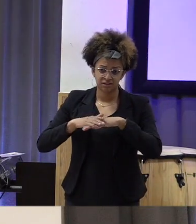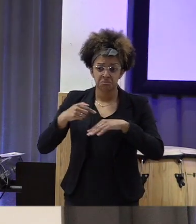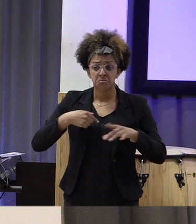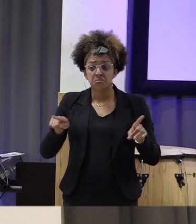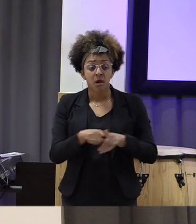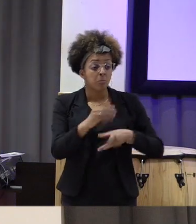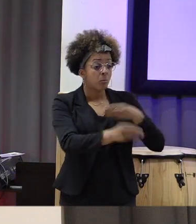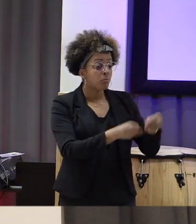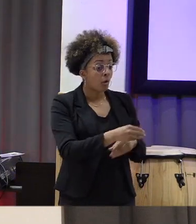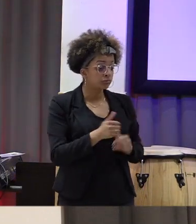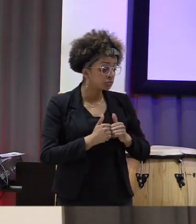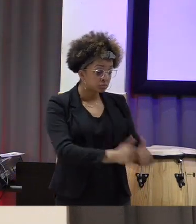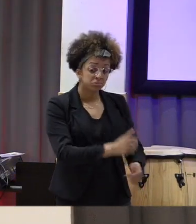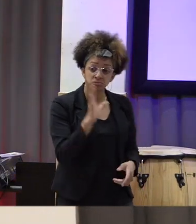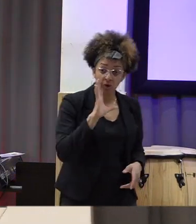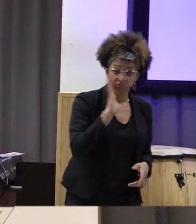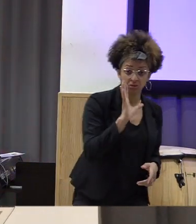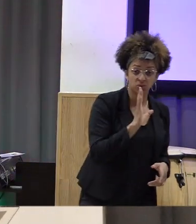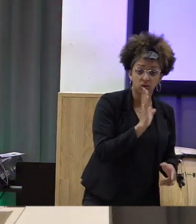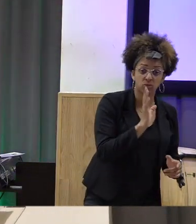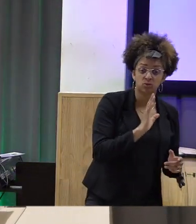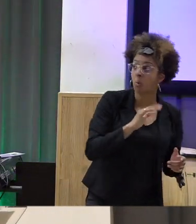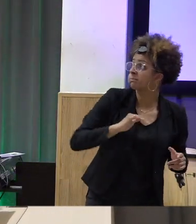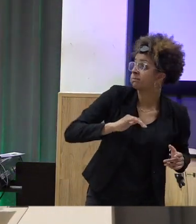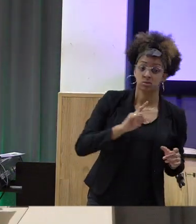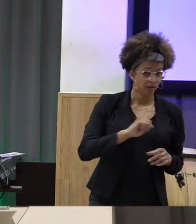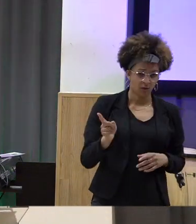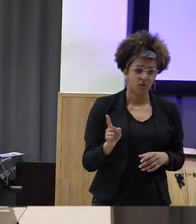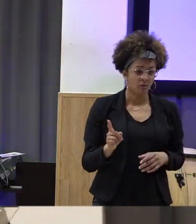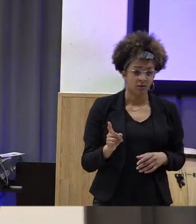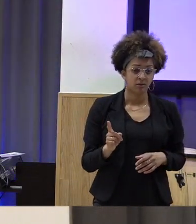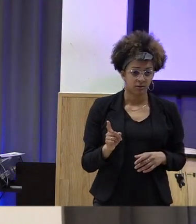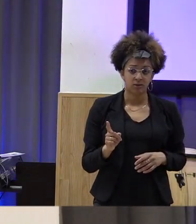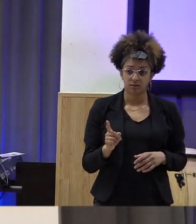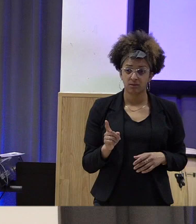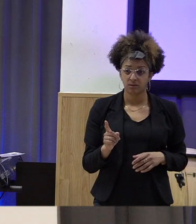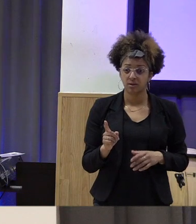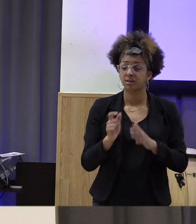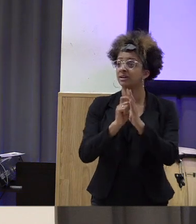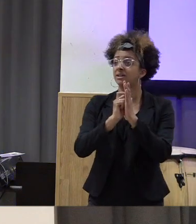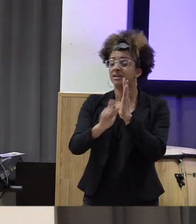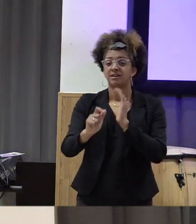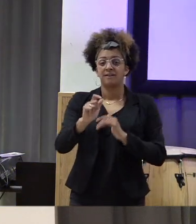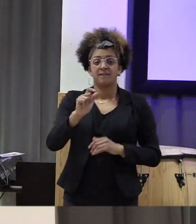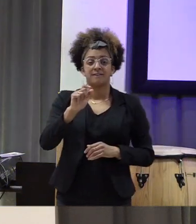autres. Ne dormons pas comme ceux du monde. 1 Thessaloniciens 5, verset 6.